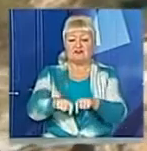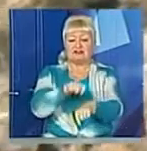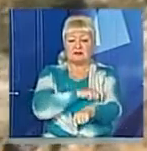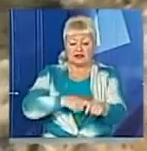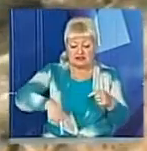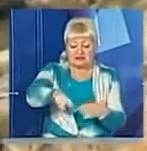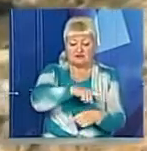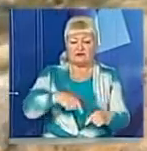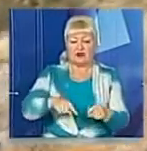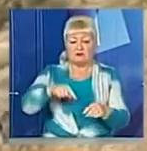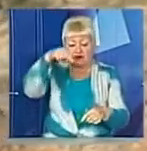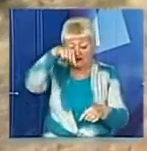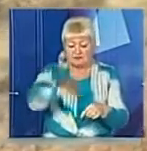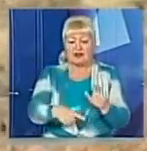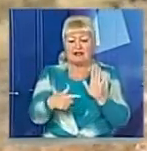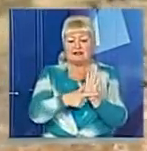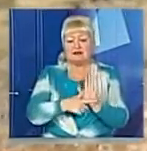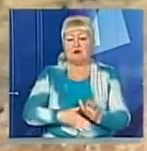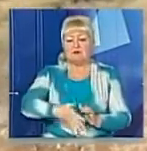із 7-поверховий будинок.